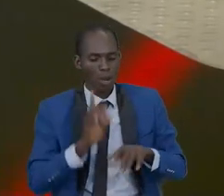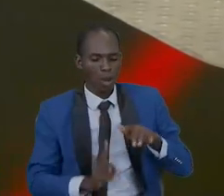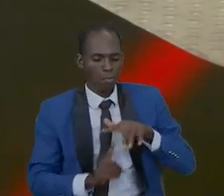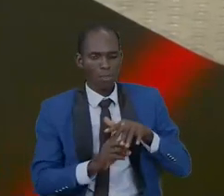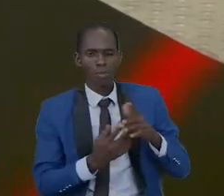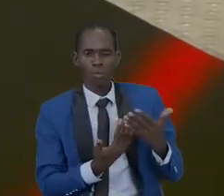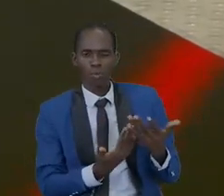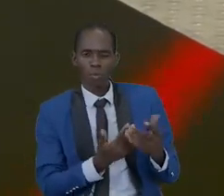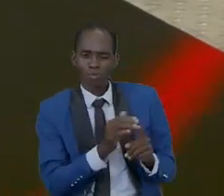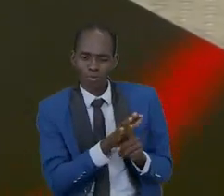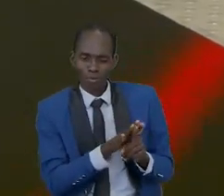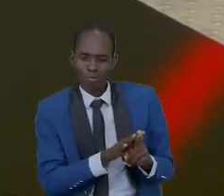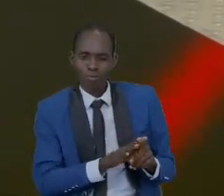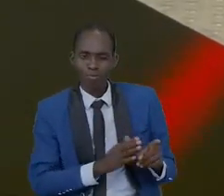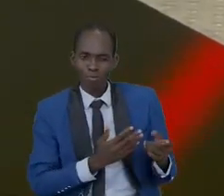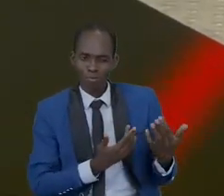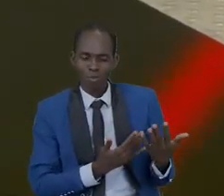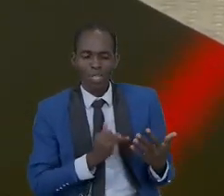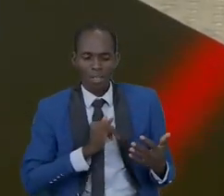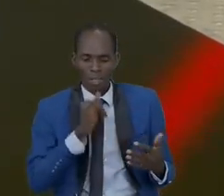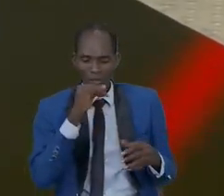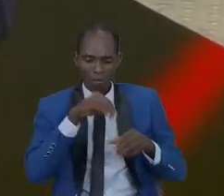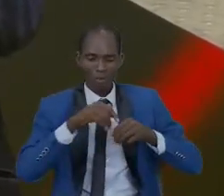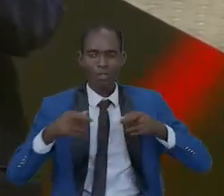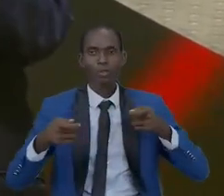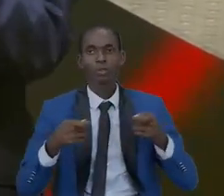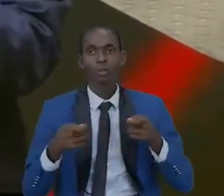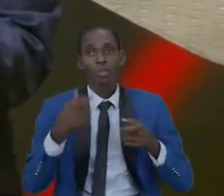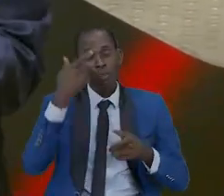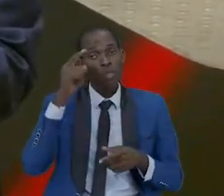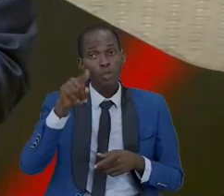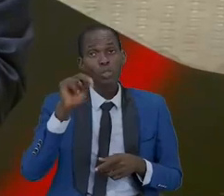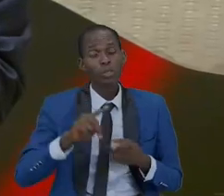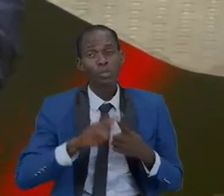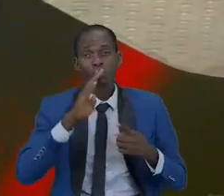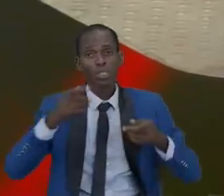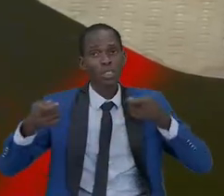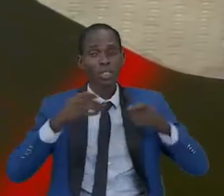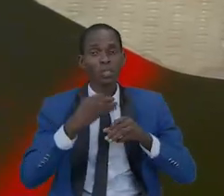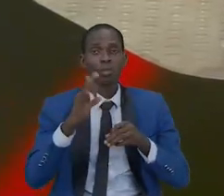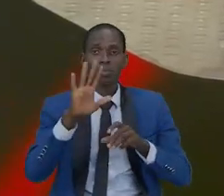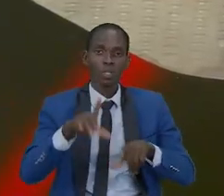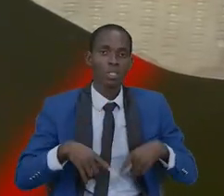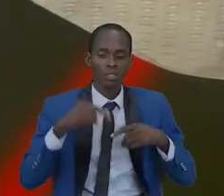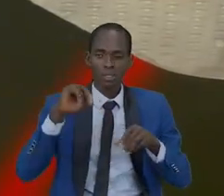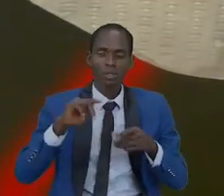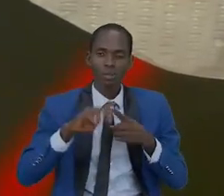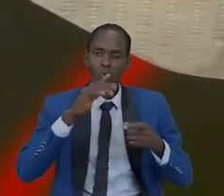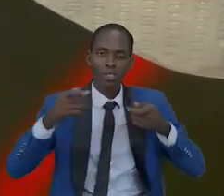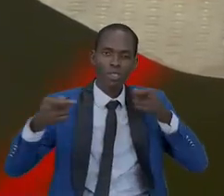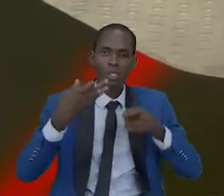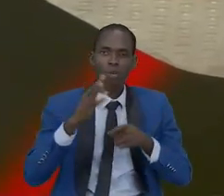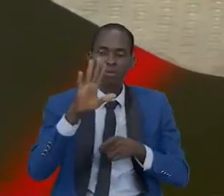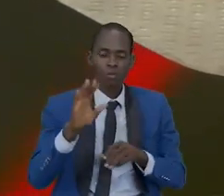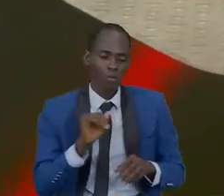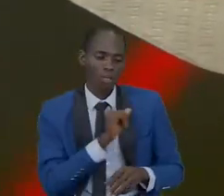vous dites non attendez ralentissez j'ai le contrôle parce que vous devez être au contrôle de votre vie vous devez être contrôler le